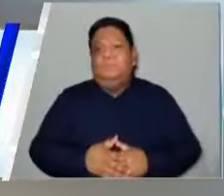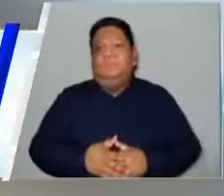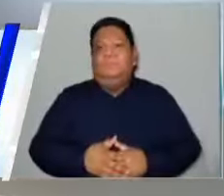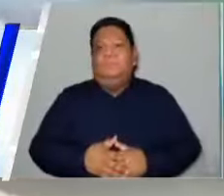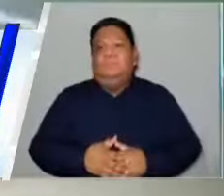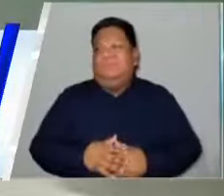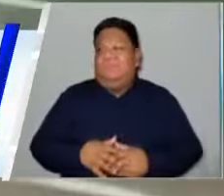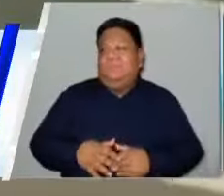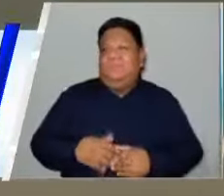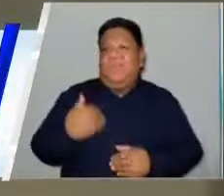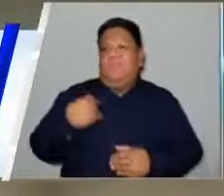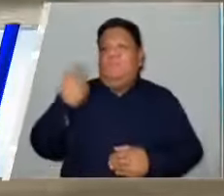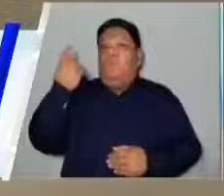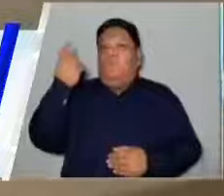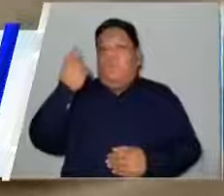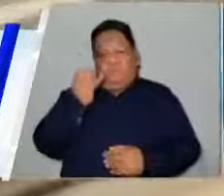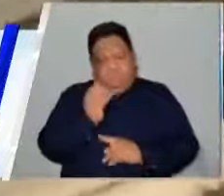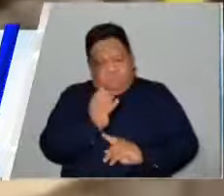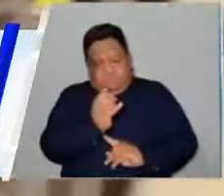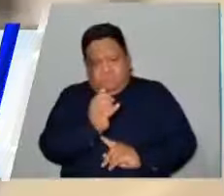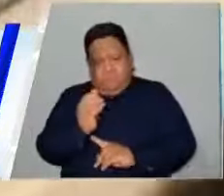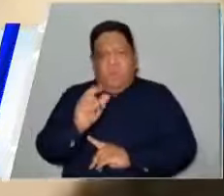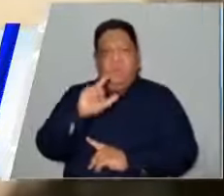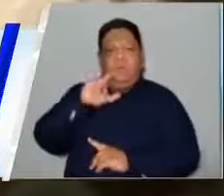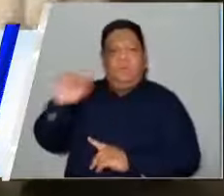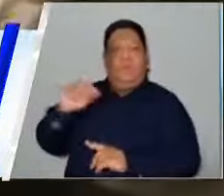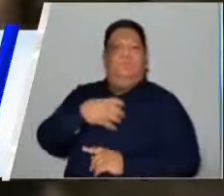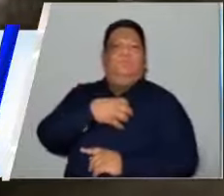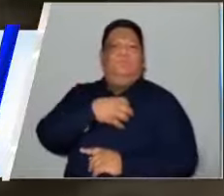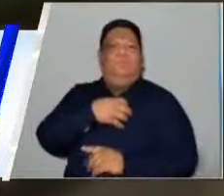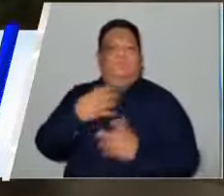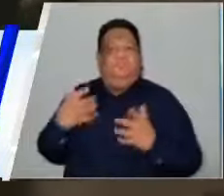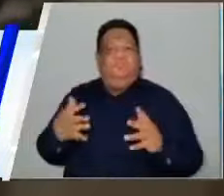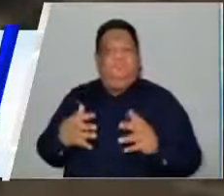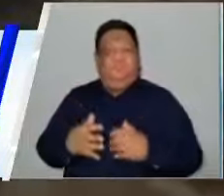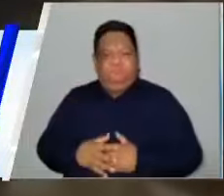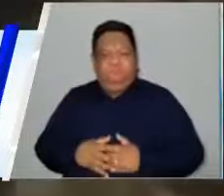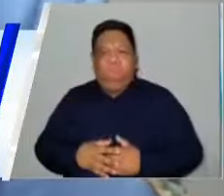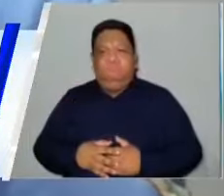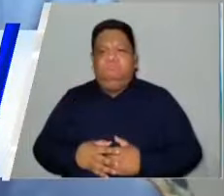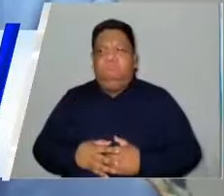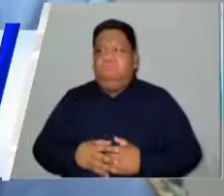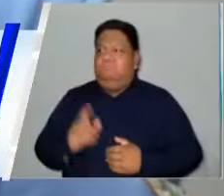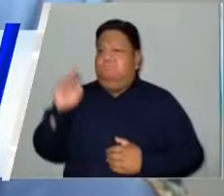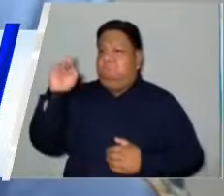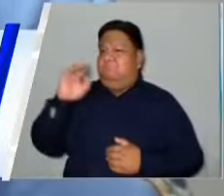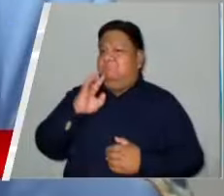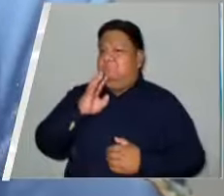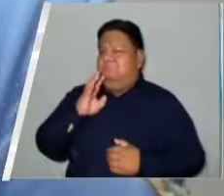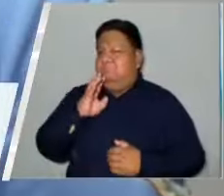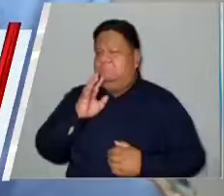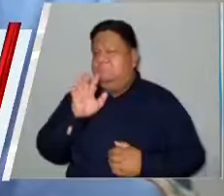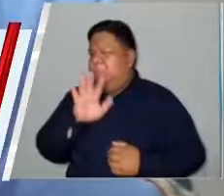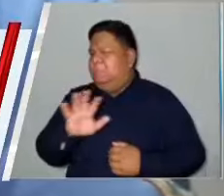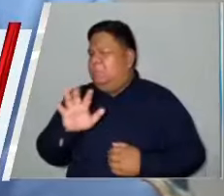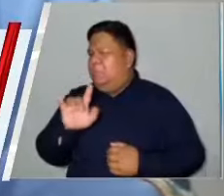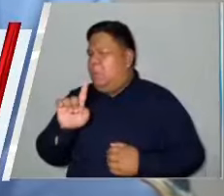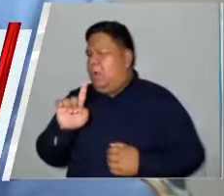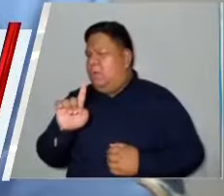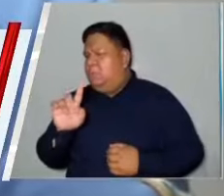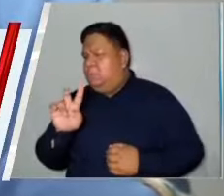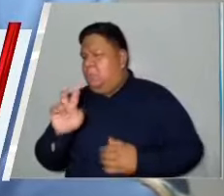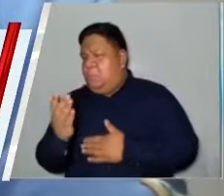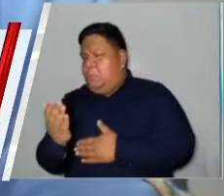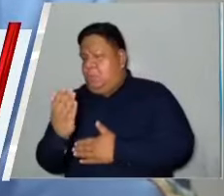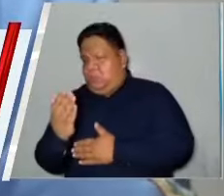at nagsumbong sa pulisya kahapon. At about mga siguro 1 to 2 a.m. sir, bali tumawag po yung talk natin galing